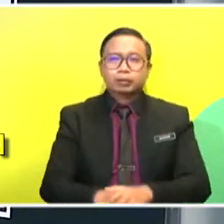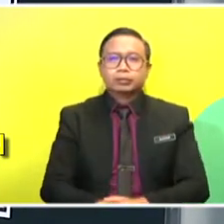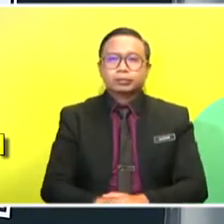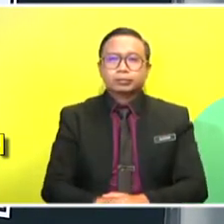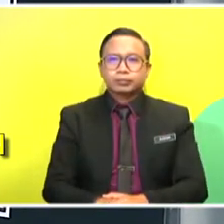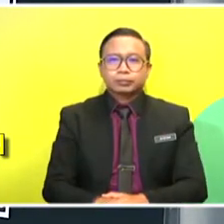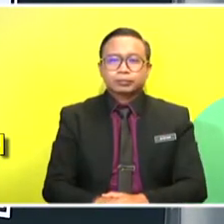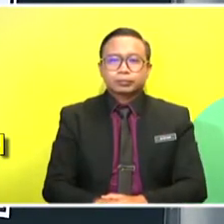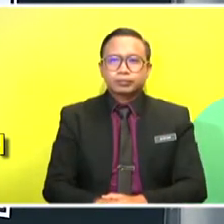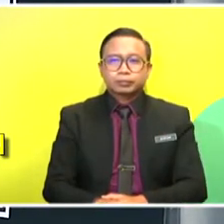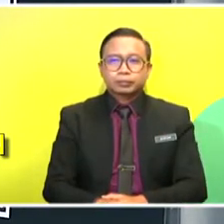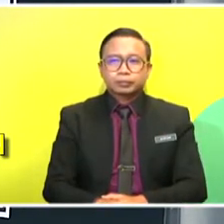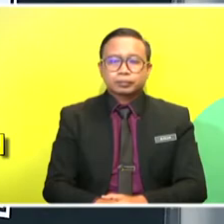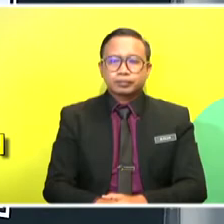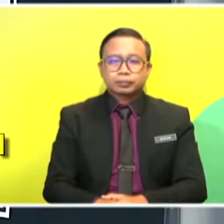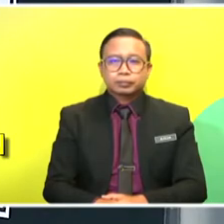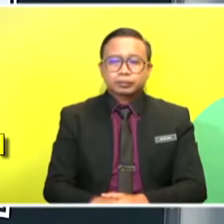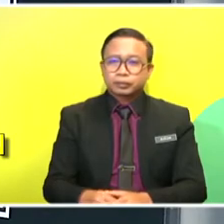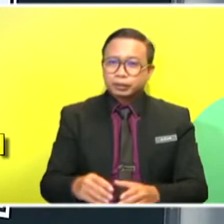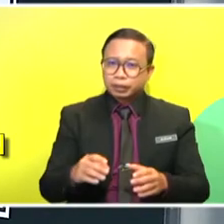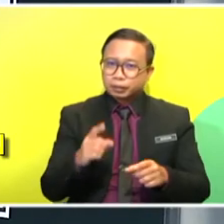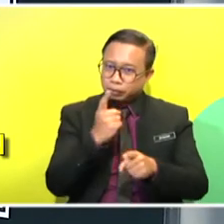dan ha, klipkan. Betul.